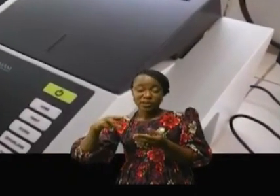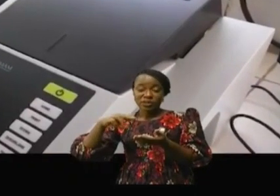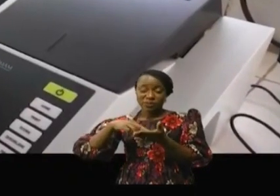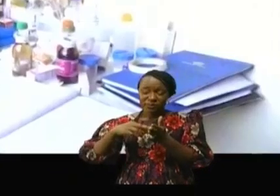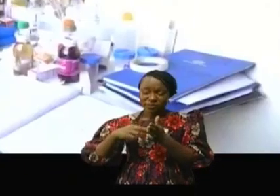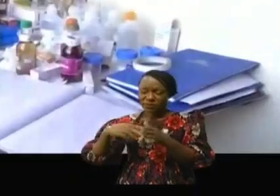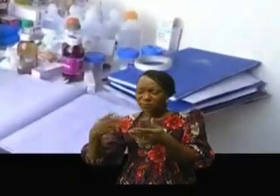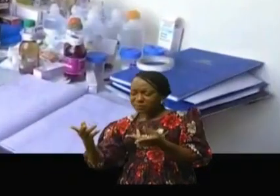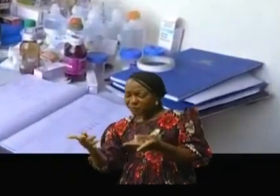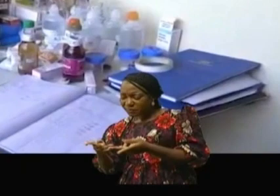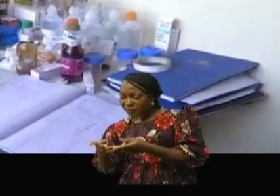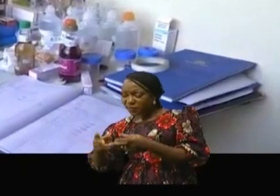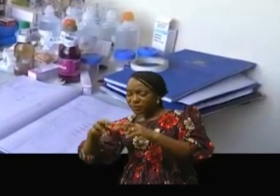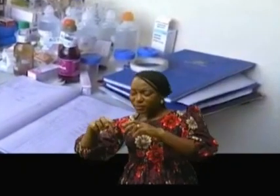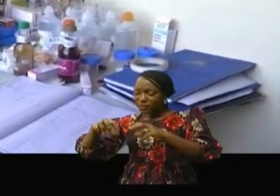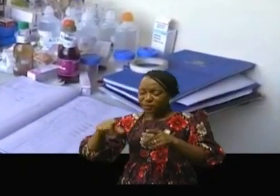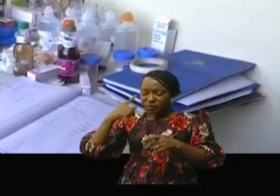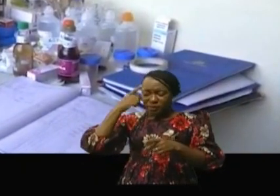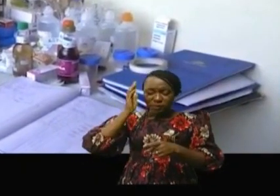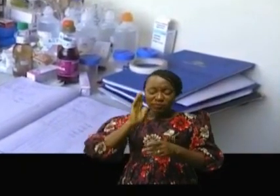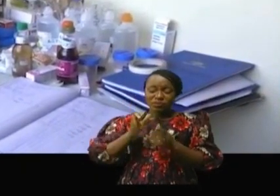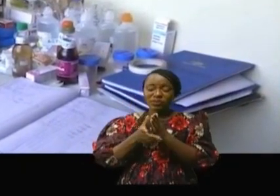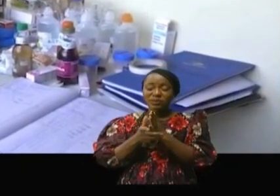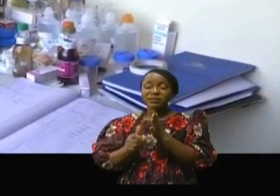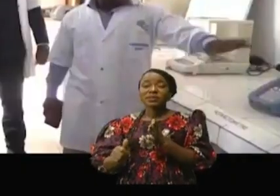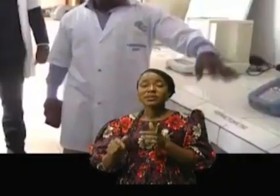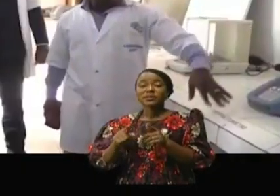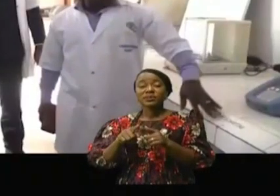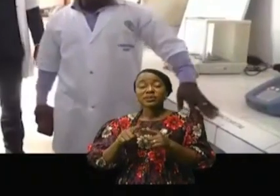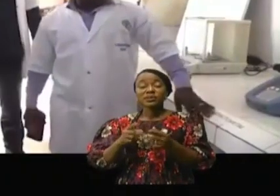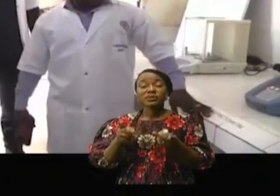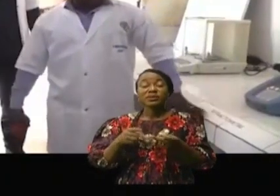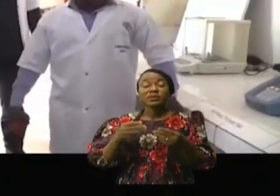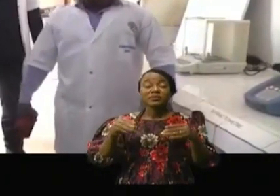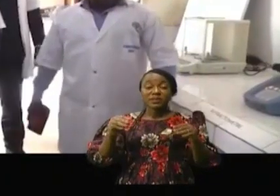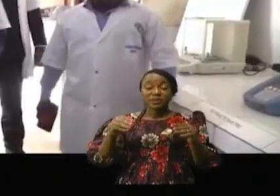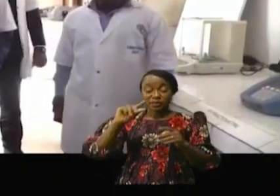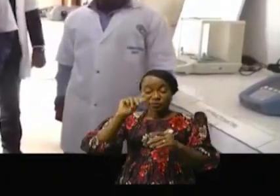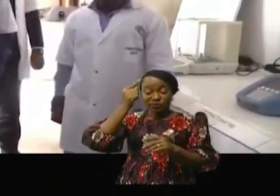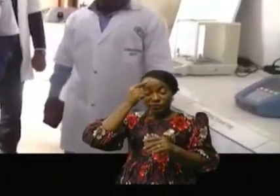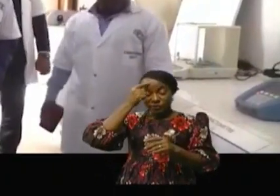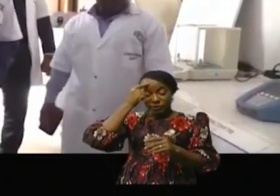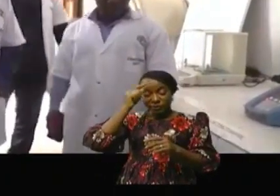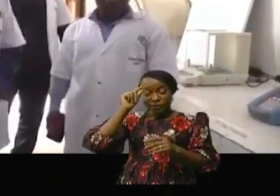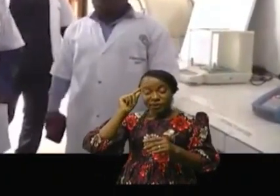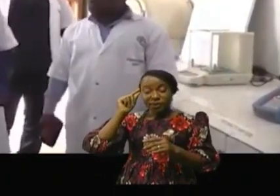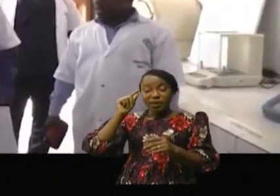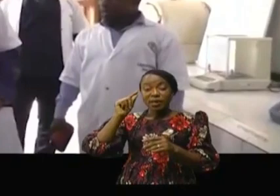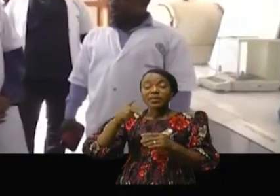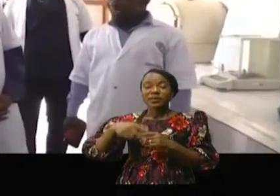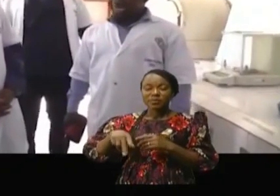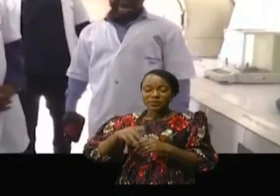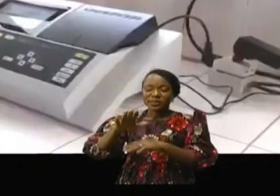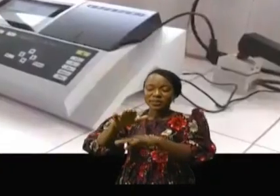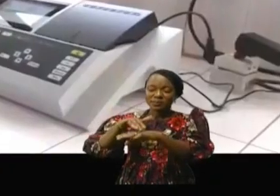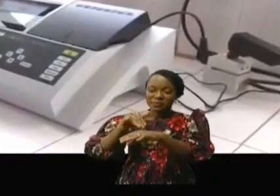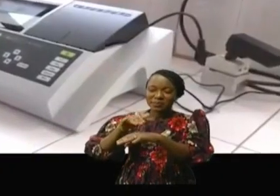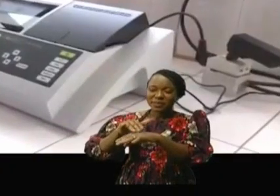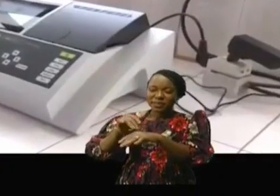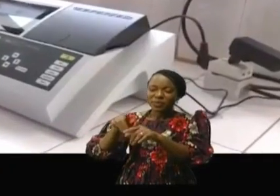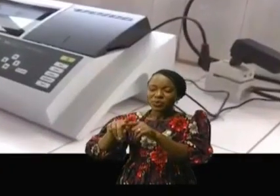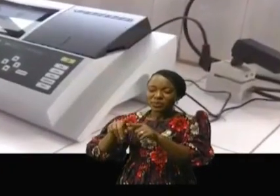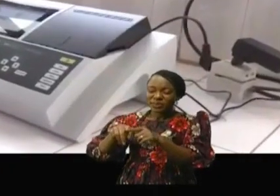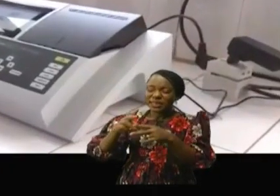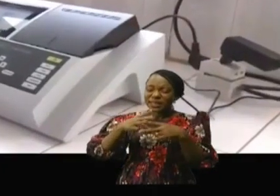prélèvements pour se rassurer de la bonne qualité des produits présents sur le marché. Le gouverneur de province, Théo Ngwabidje Kassi, a personnellement visité